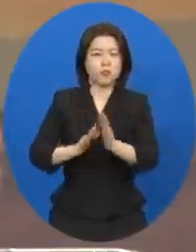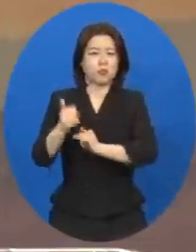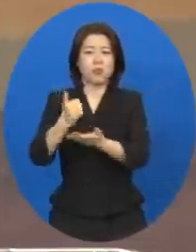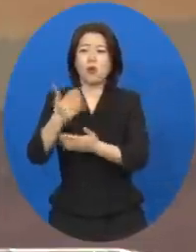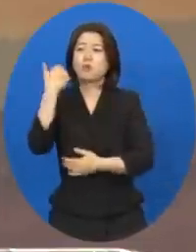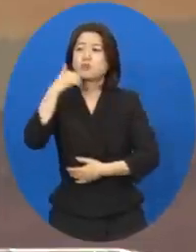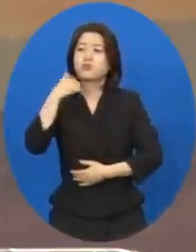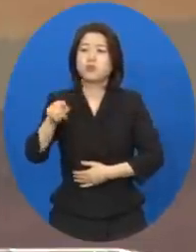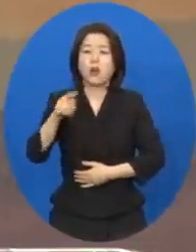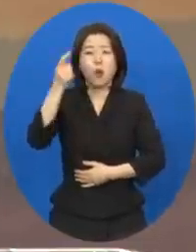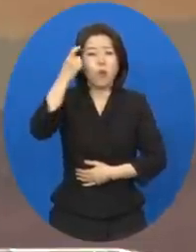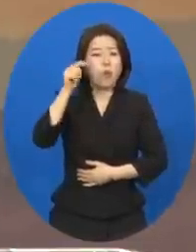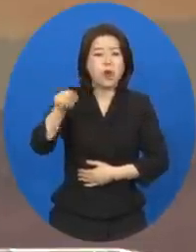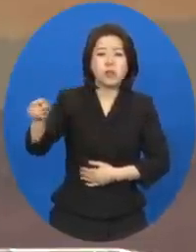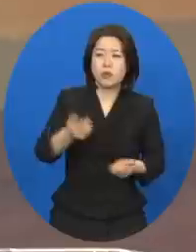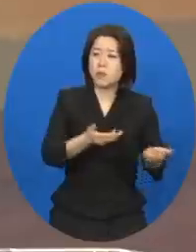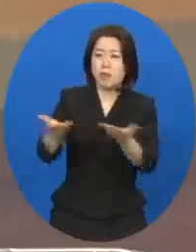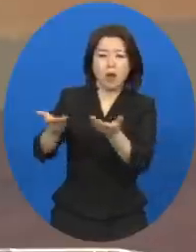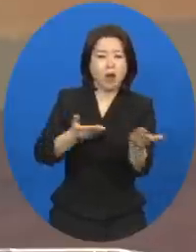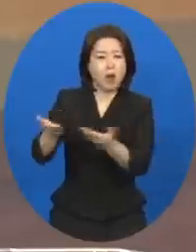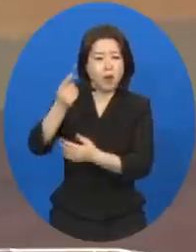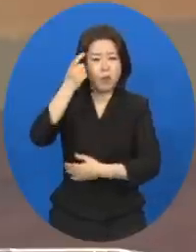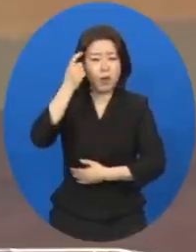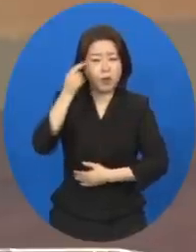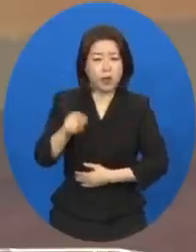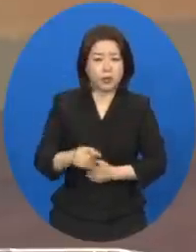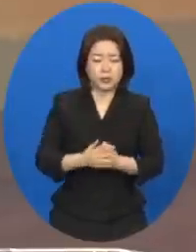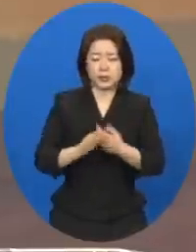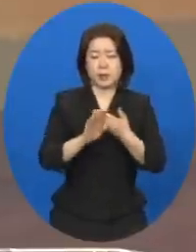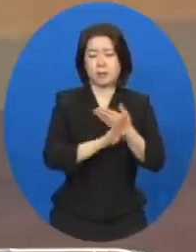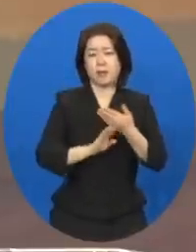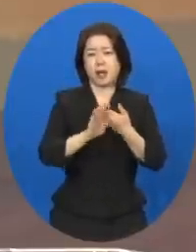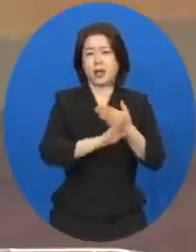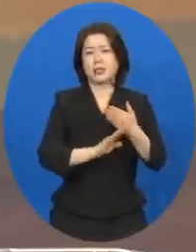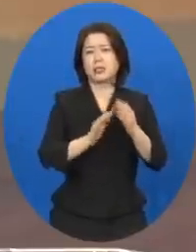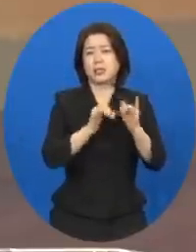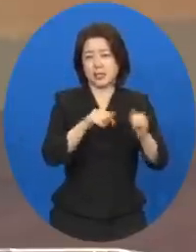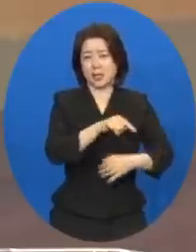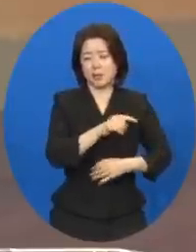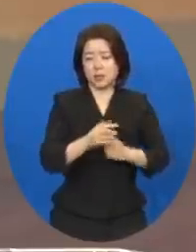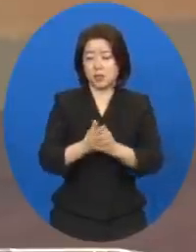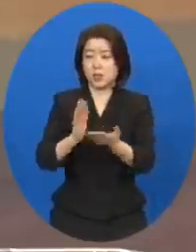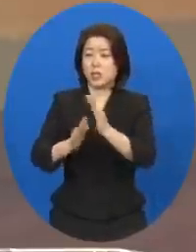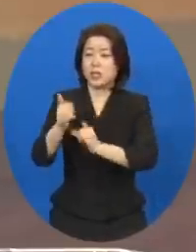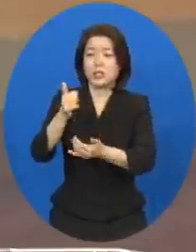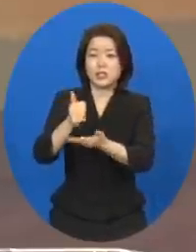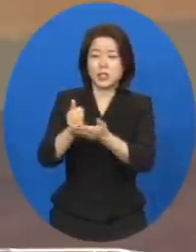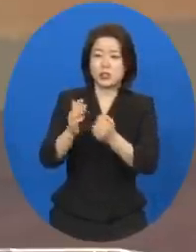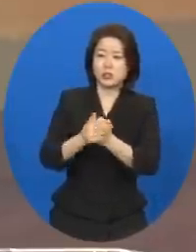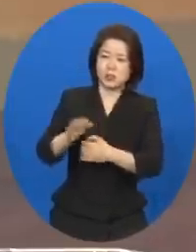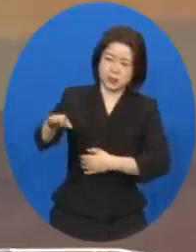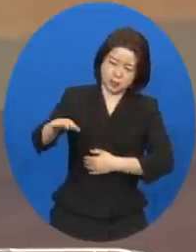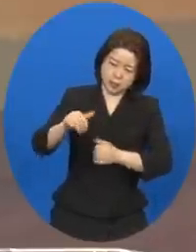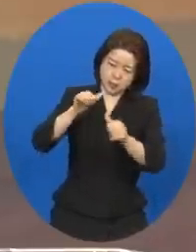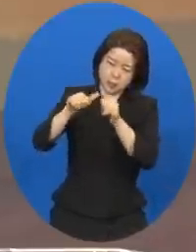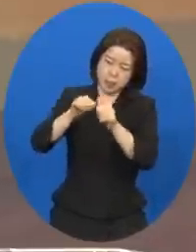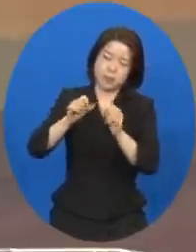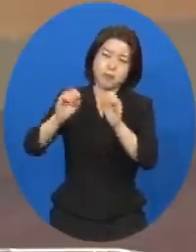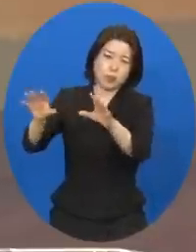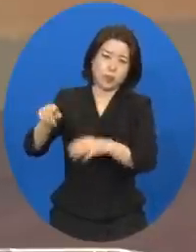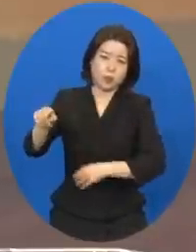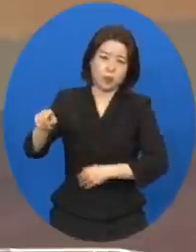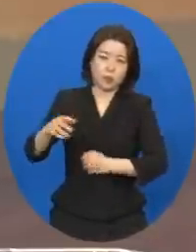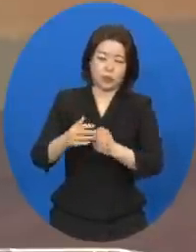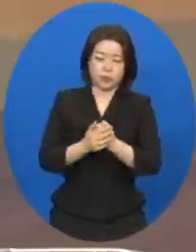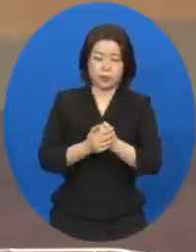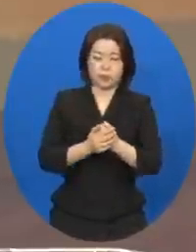저 사람에게 어떻게 이렇게 할 수 있어? 그래서 바리새인들이 예수님에게 충고를 했을 정도입니다.